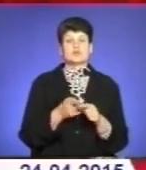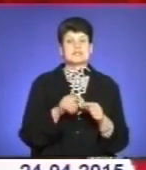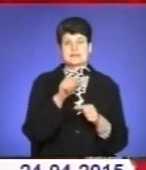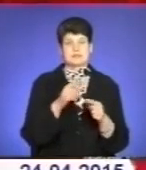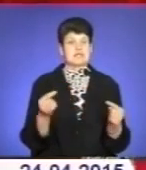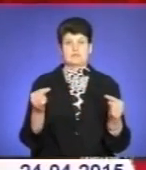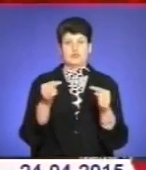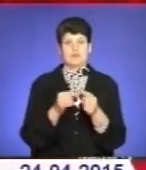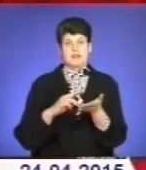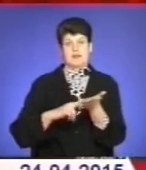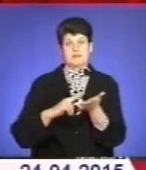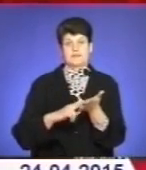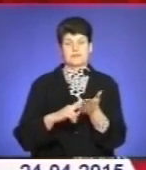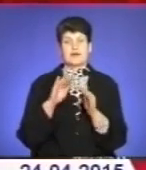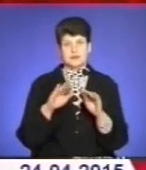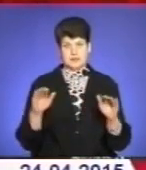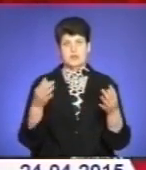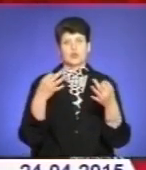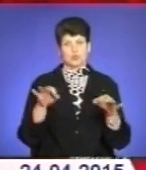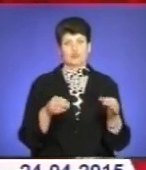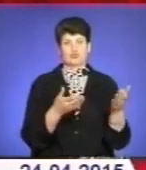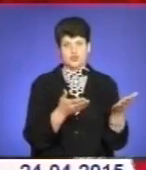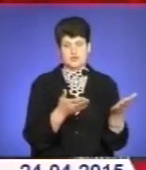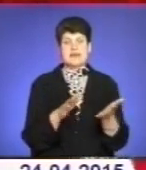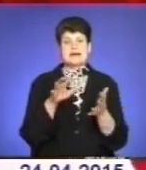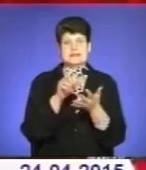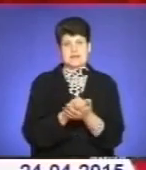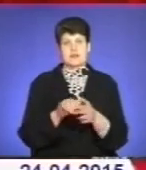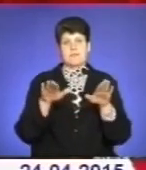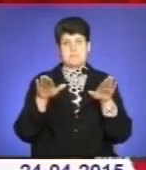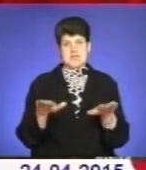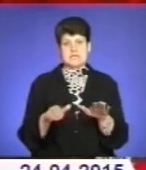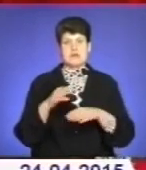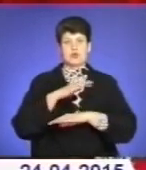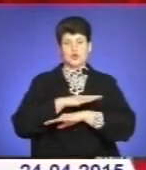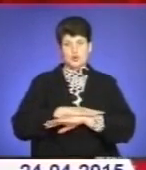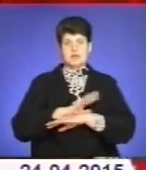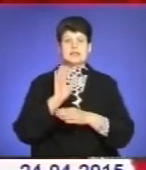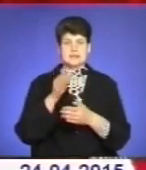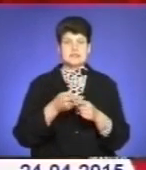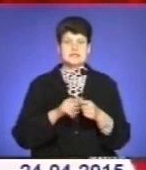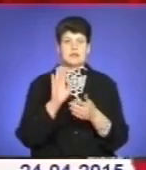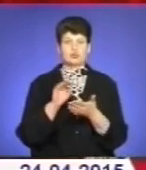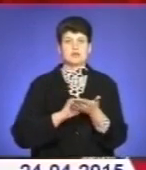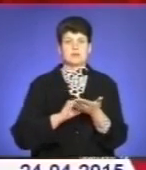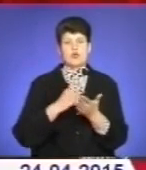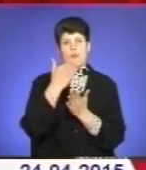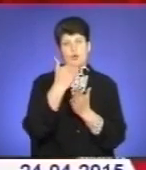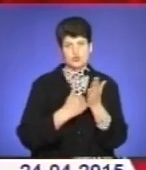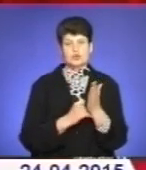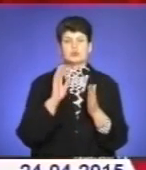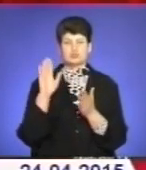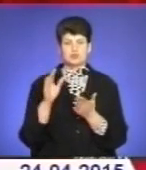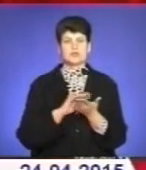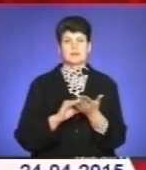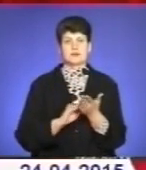співпадали ось ці номери. Але діти допущені і зайняли свої місця в аудиторії, і це буде прописано і в аудиторних протоколах, і буде прописано